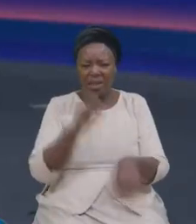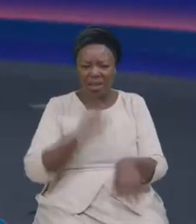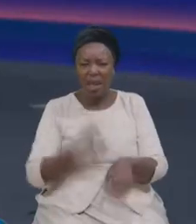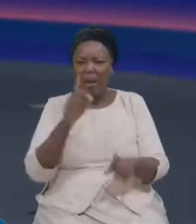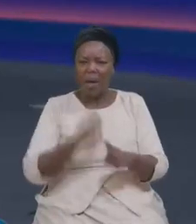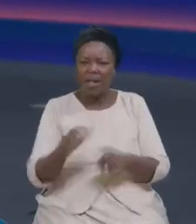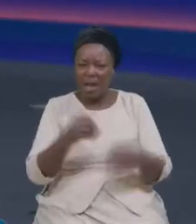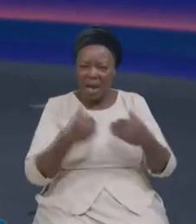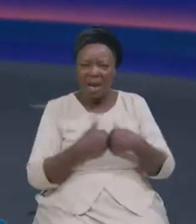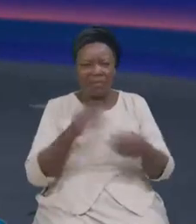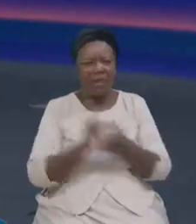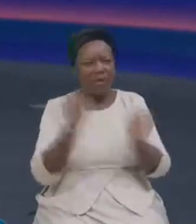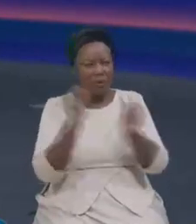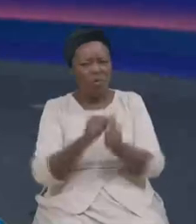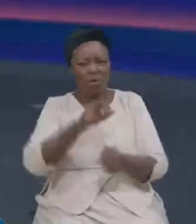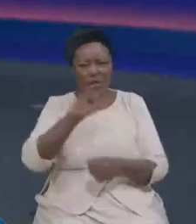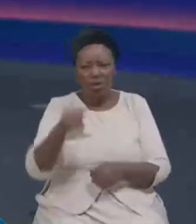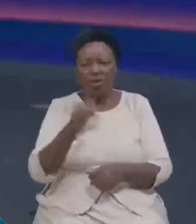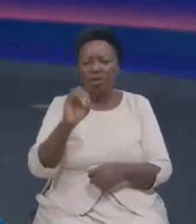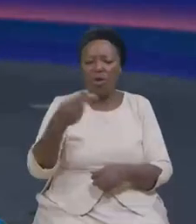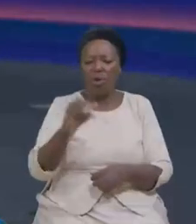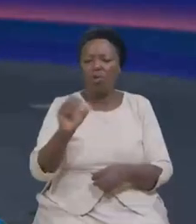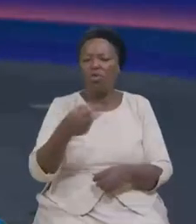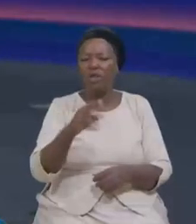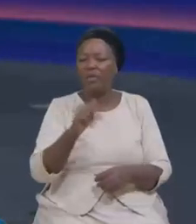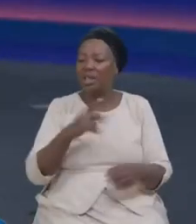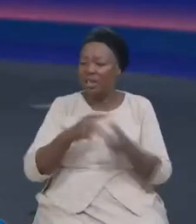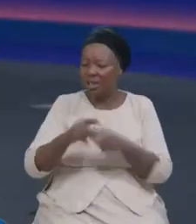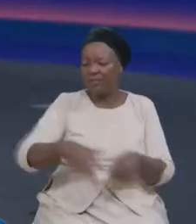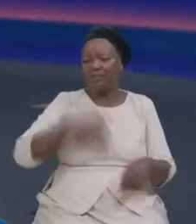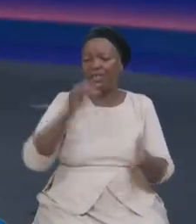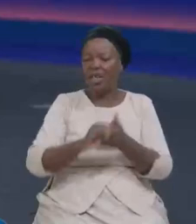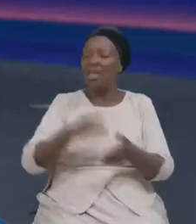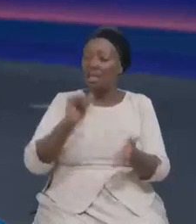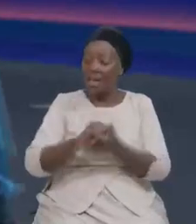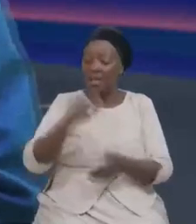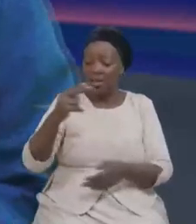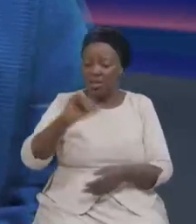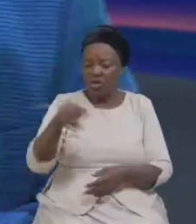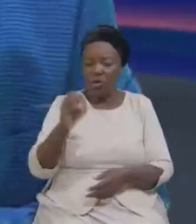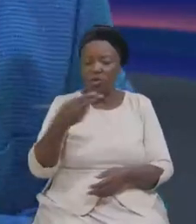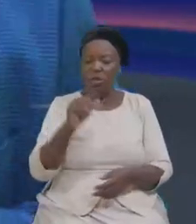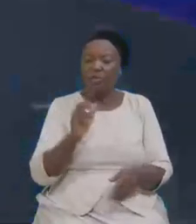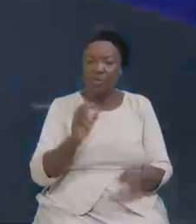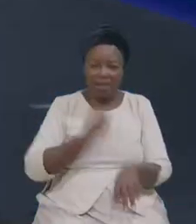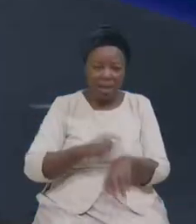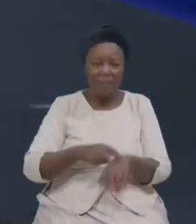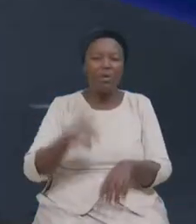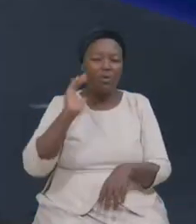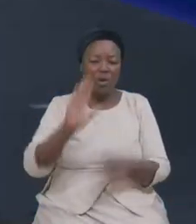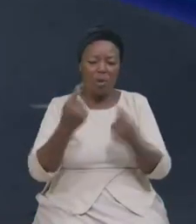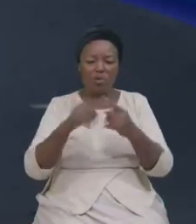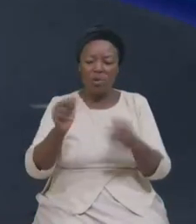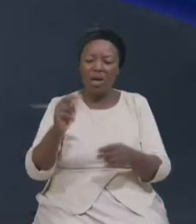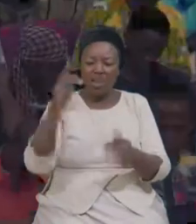Josaphat seraient donc réduites à néant. Mais tes ennemis seront menteurs pour